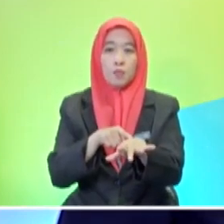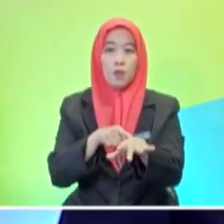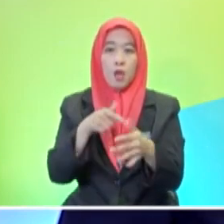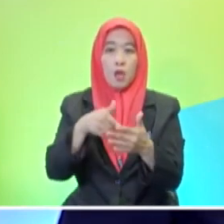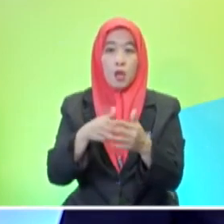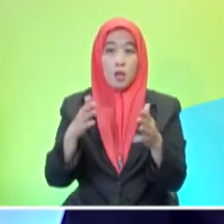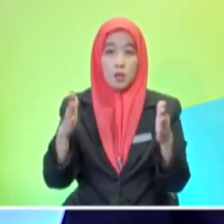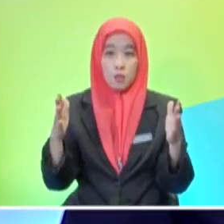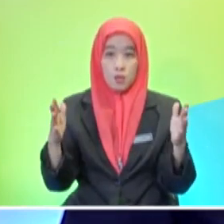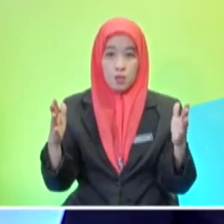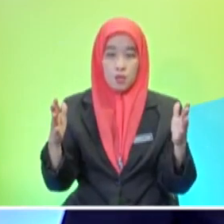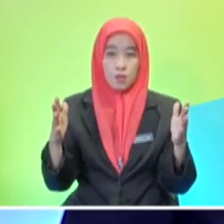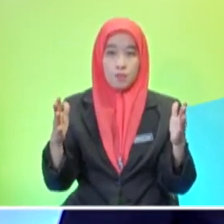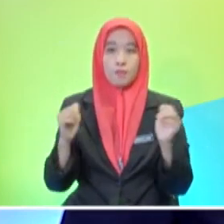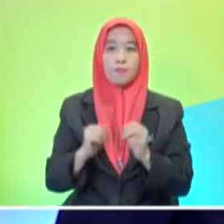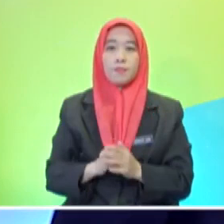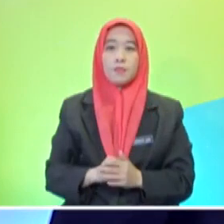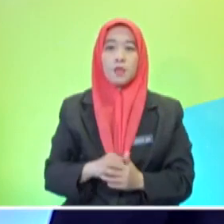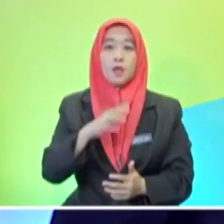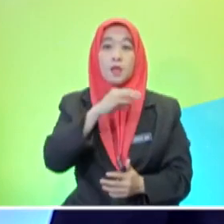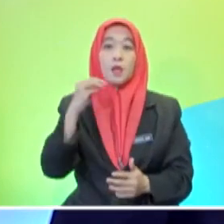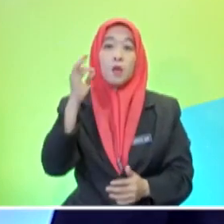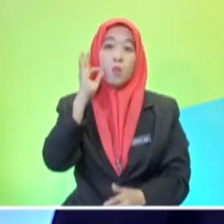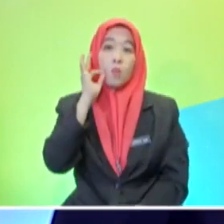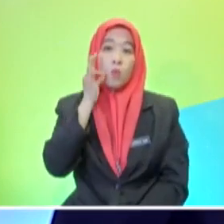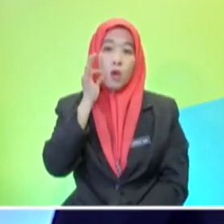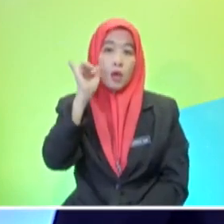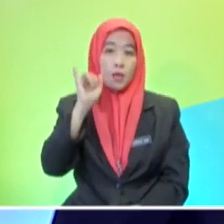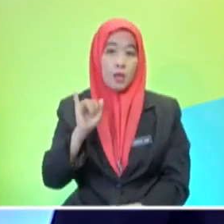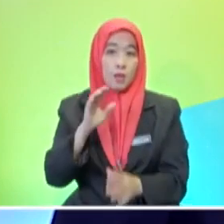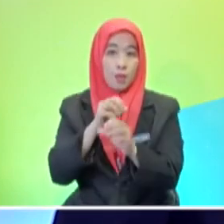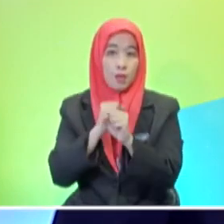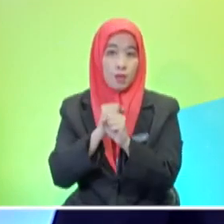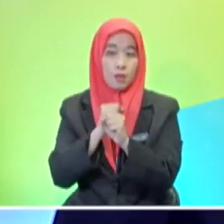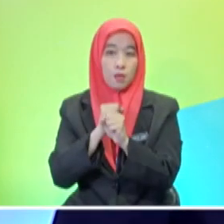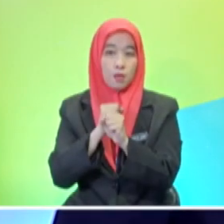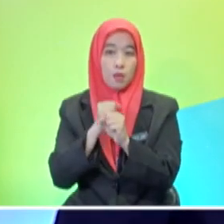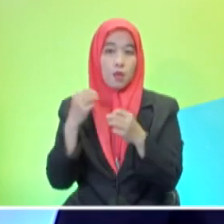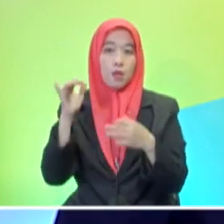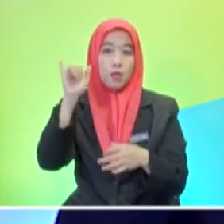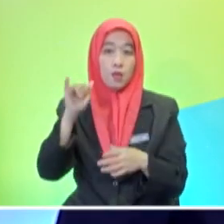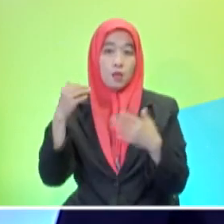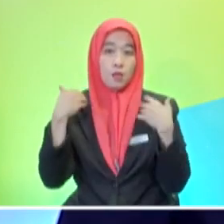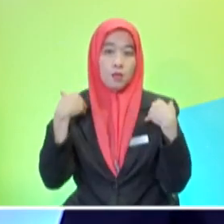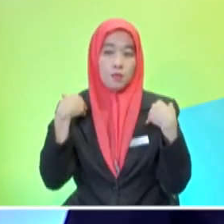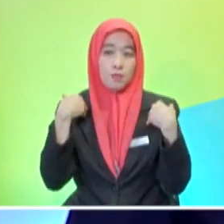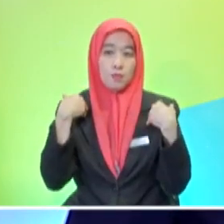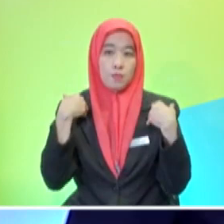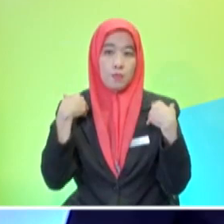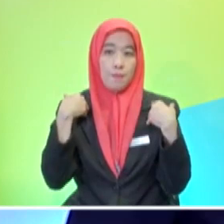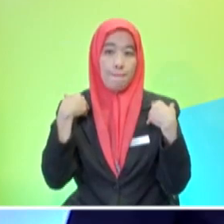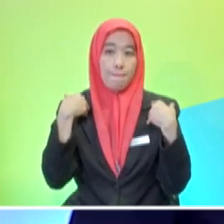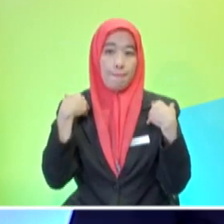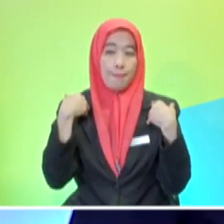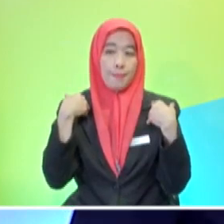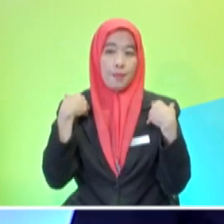Lagi besar. Lagi besar. Dan buah yang dihasilkan juga? Daunnya lagi